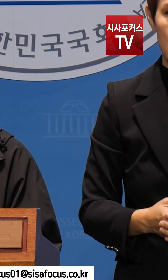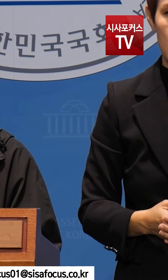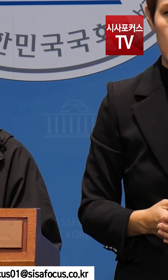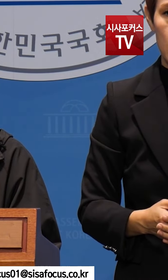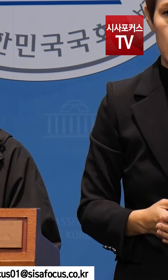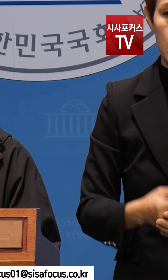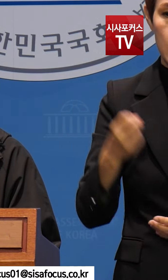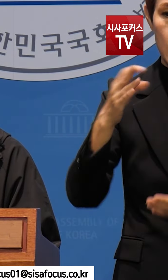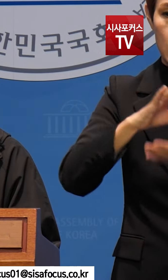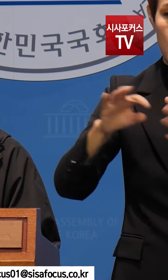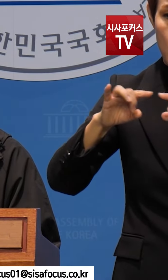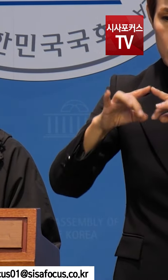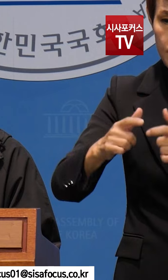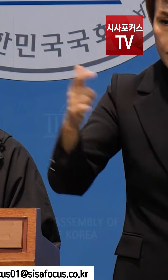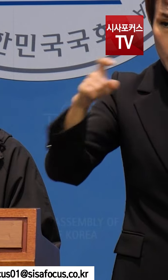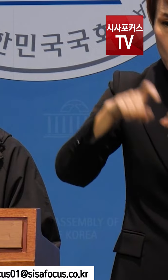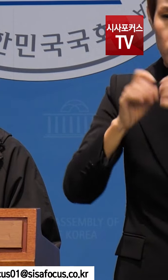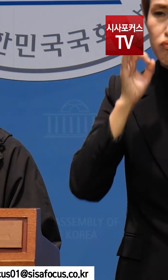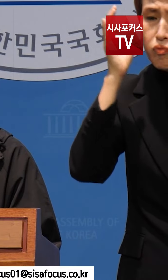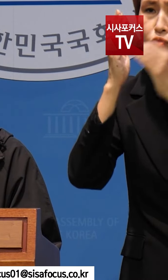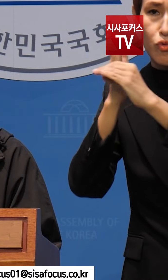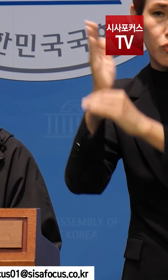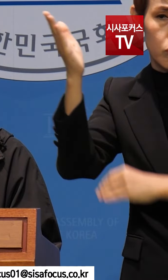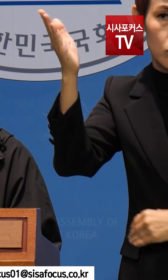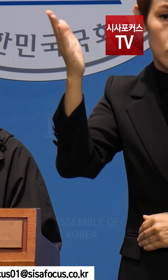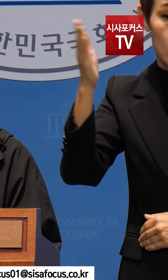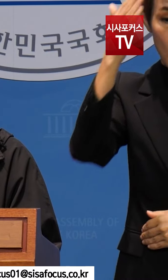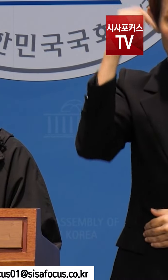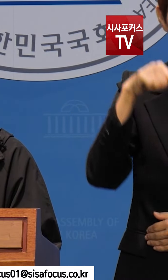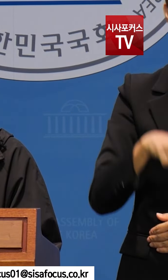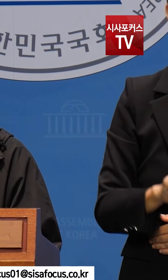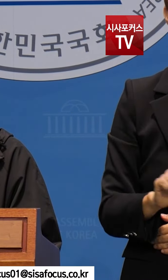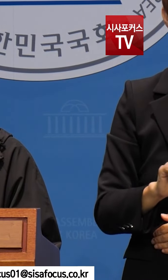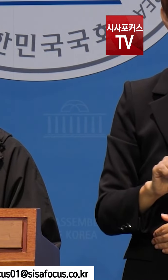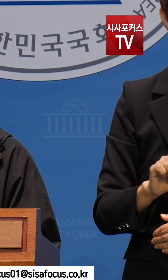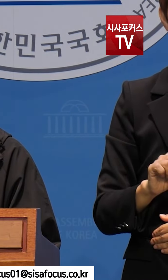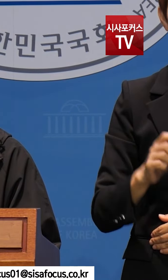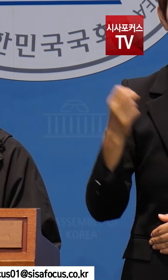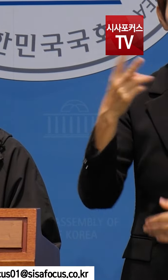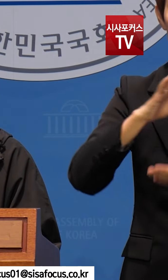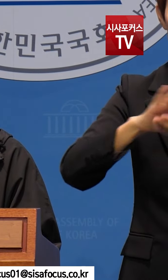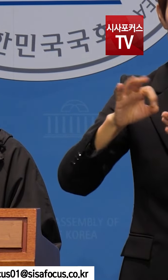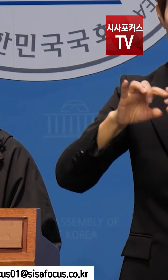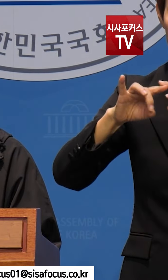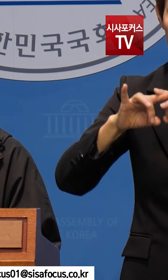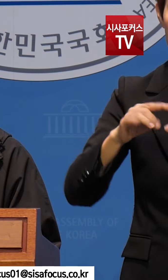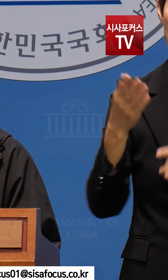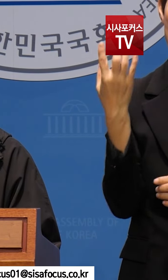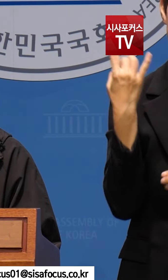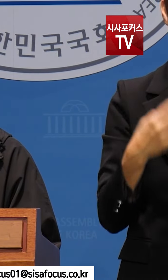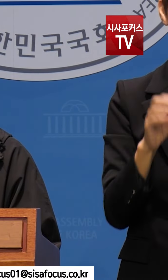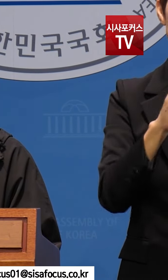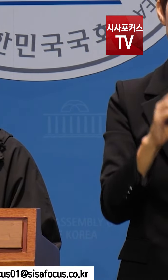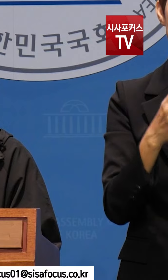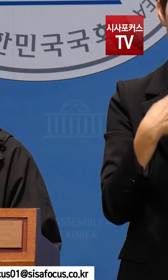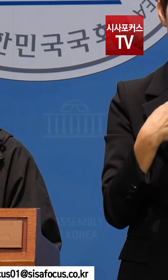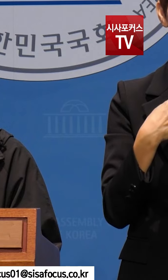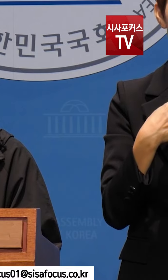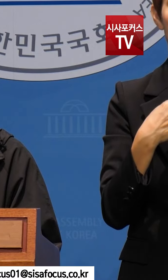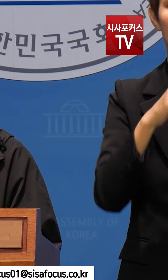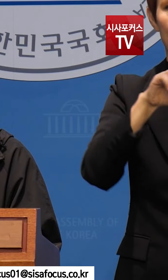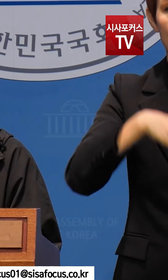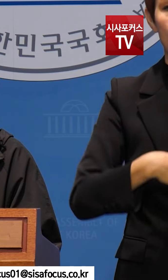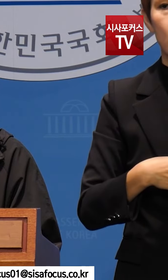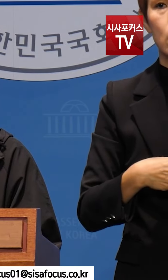걸고 있습니다 하지만 우리나라는 재생 에너지 발전량을 기존 30% 21.6%